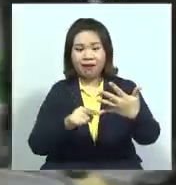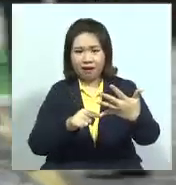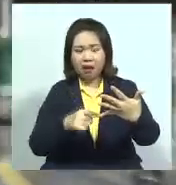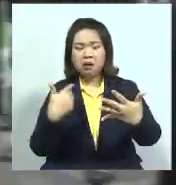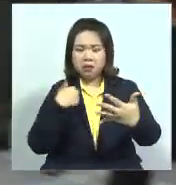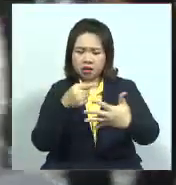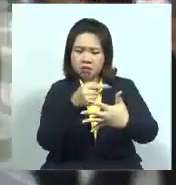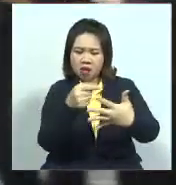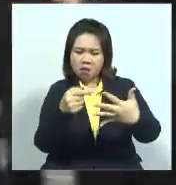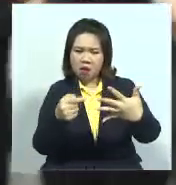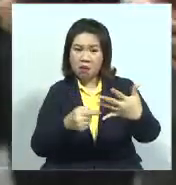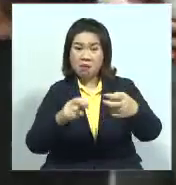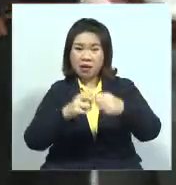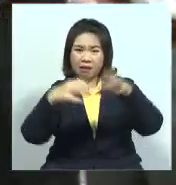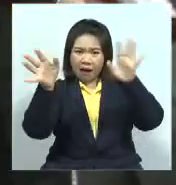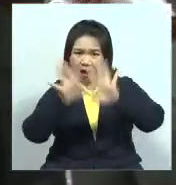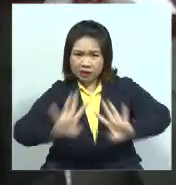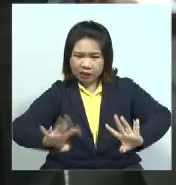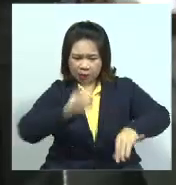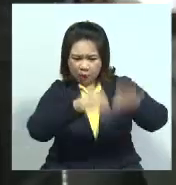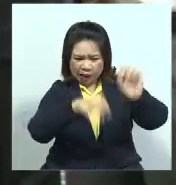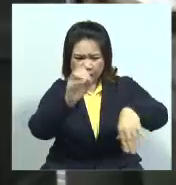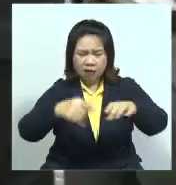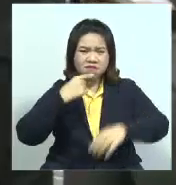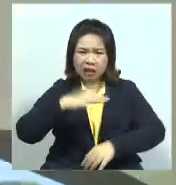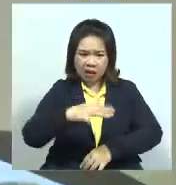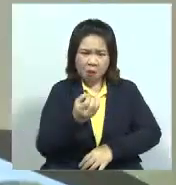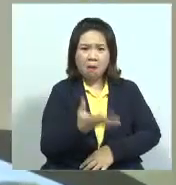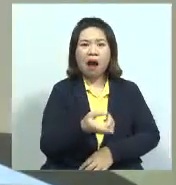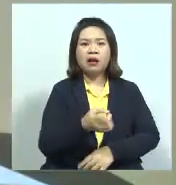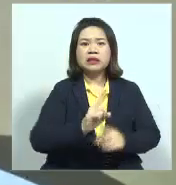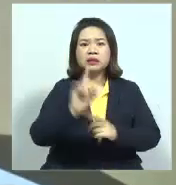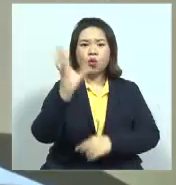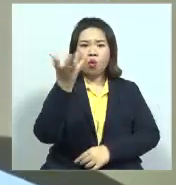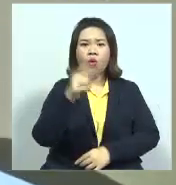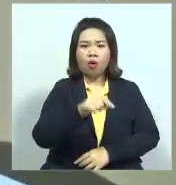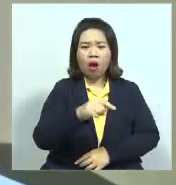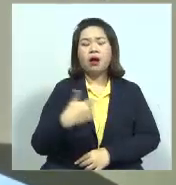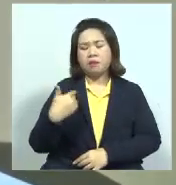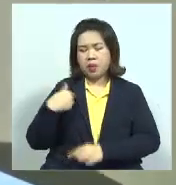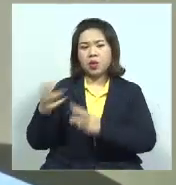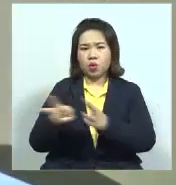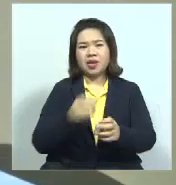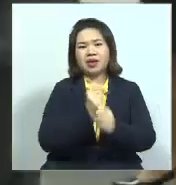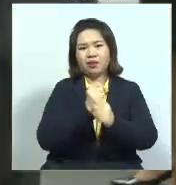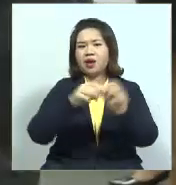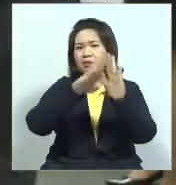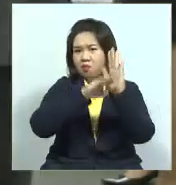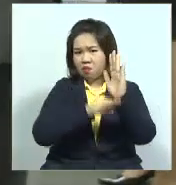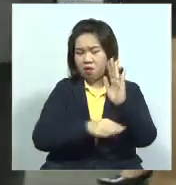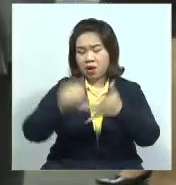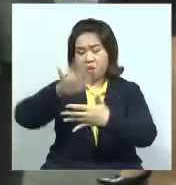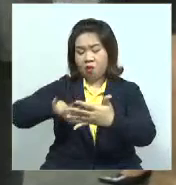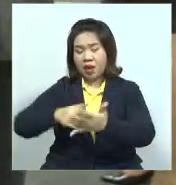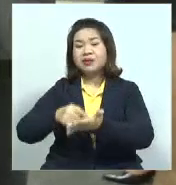ถูกจัดอันดับว่ามีปัญหาขยะทะเลมากที่สุดในโลกจึงได้มีการวางกรอบการทำงานก่อนนำเสนอแผนเพื่อจัดห